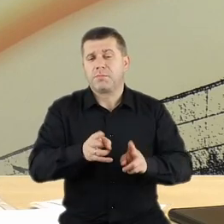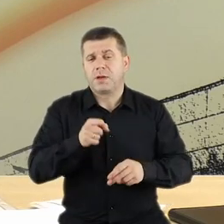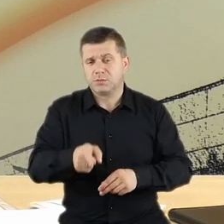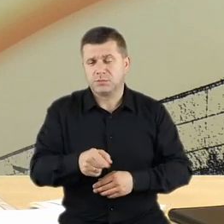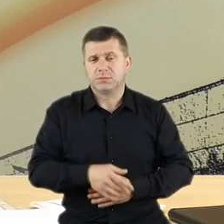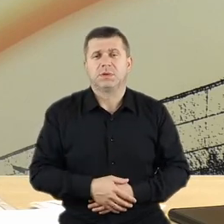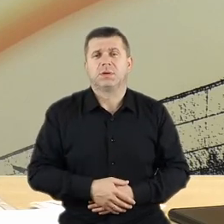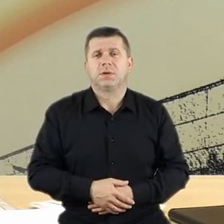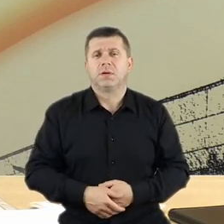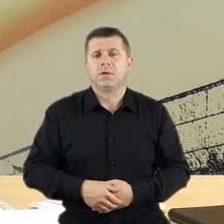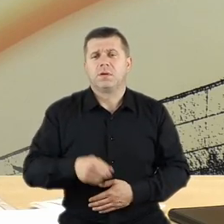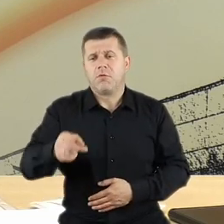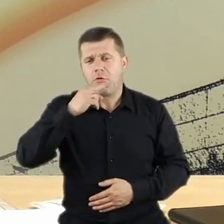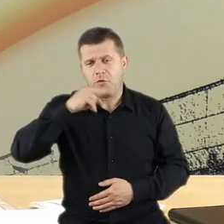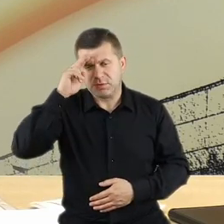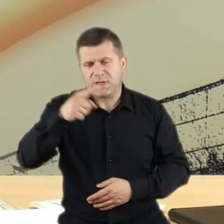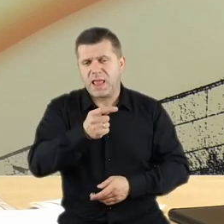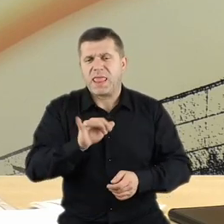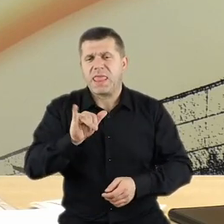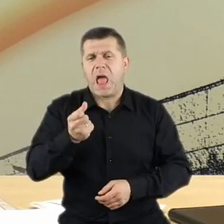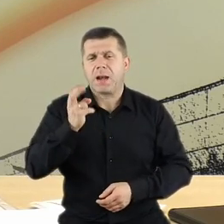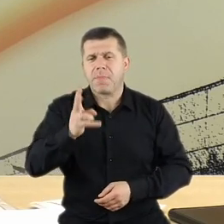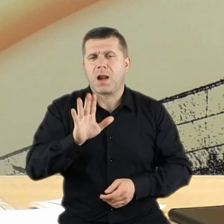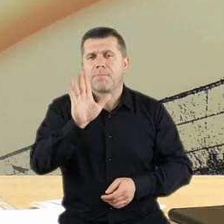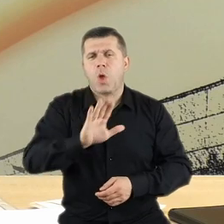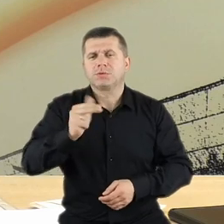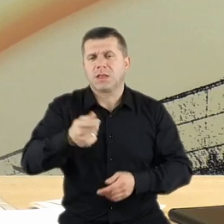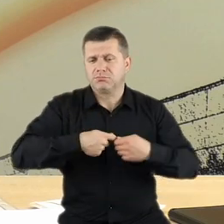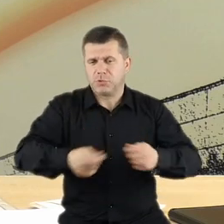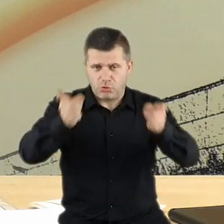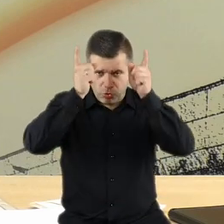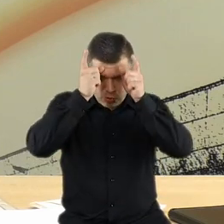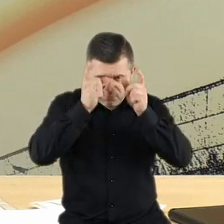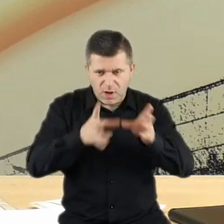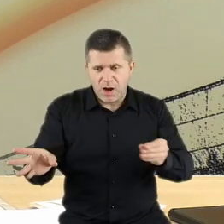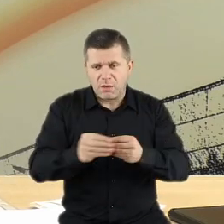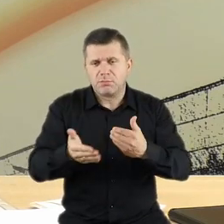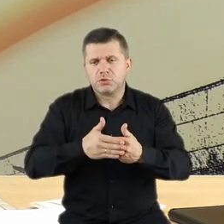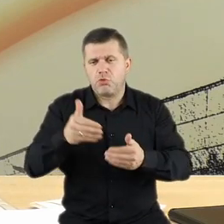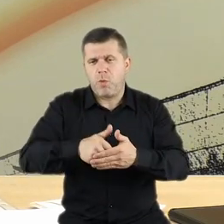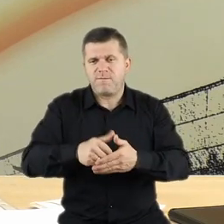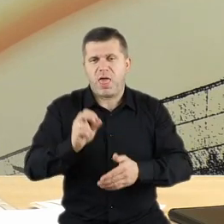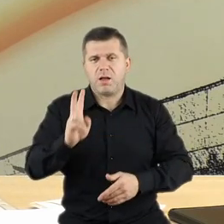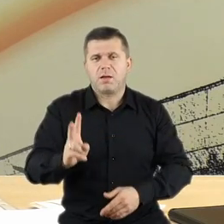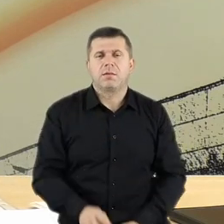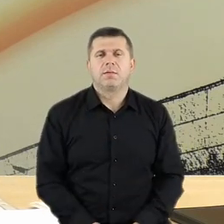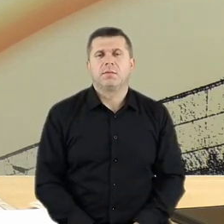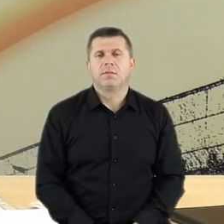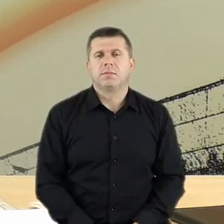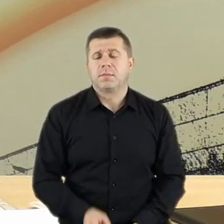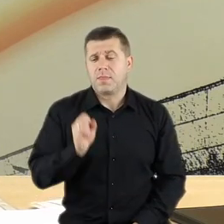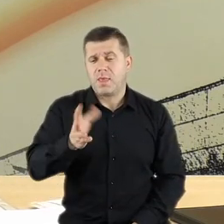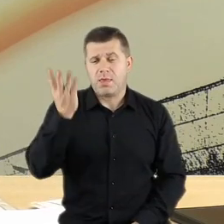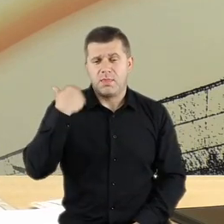ojciec na jarmarku w bodzentynie sprzedali krowę z przysłówkiem No bo tak tak się wtedy